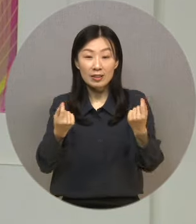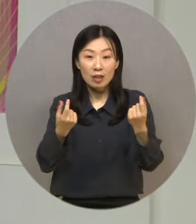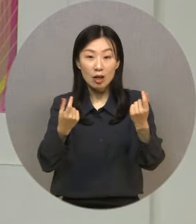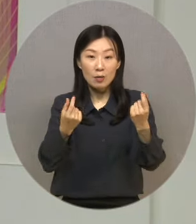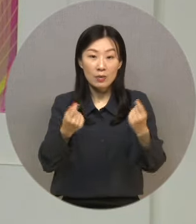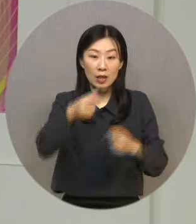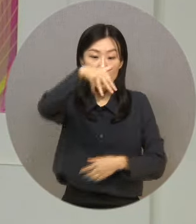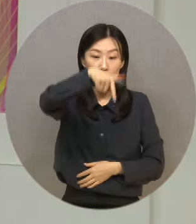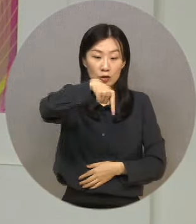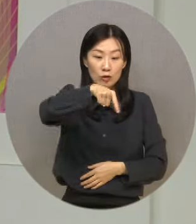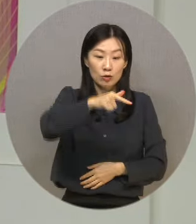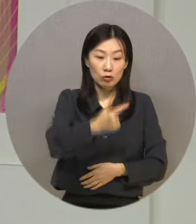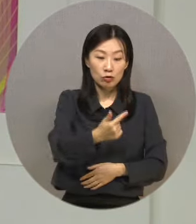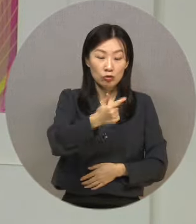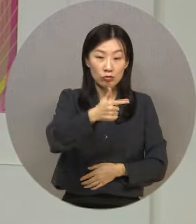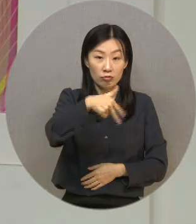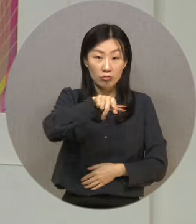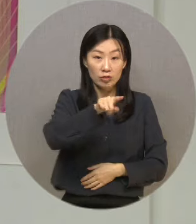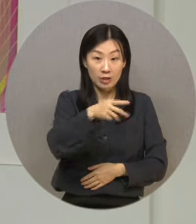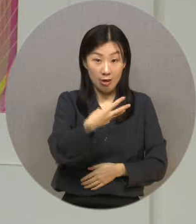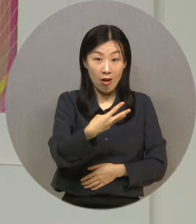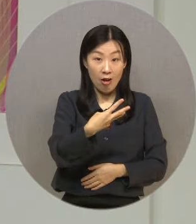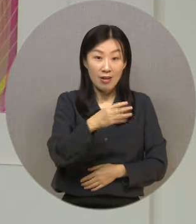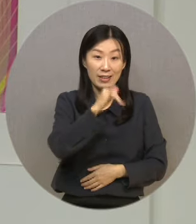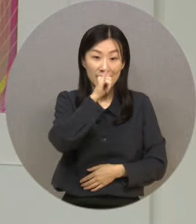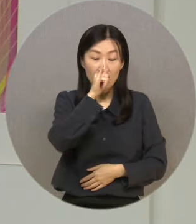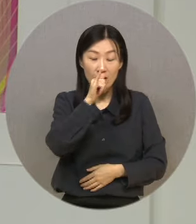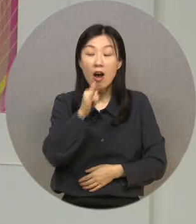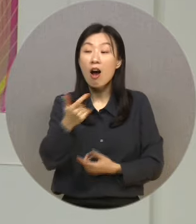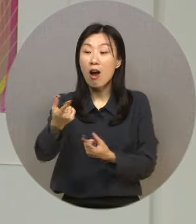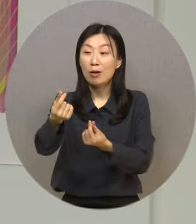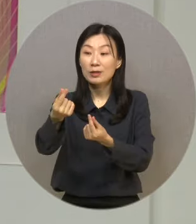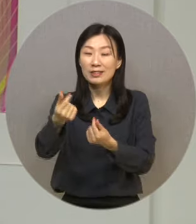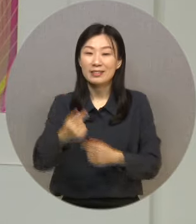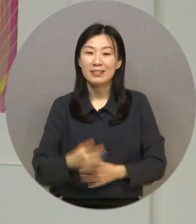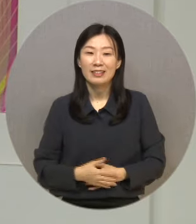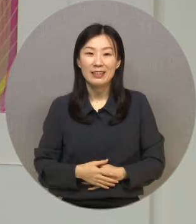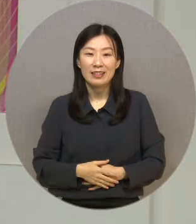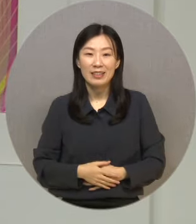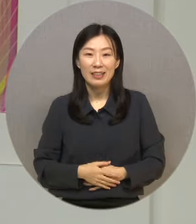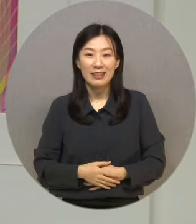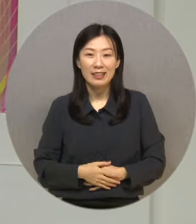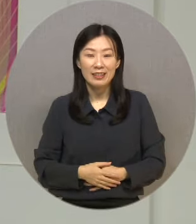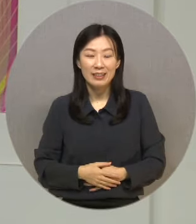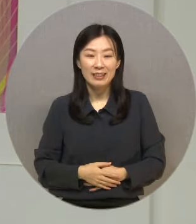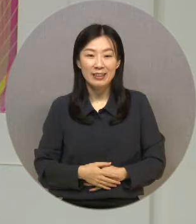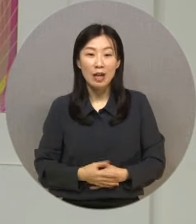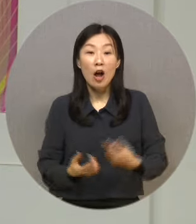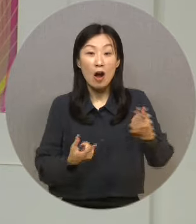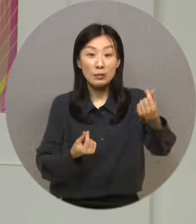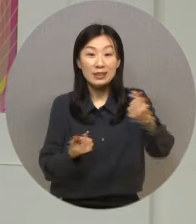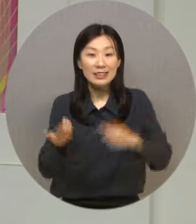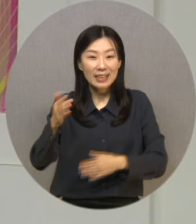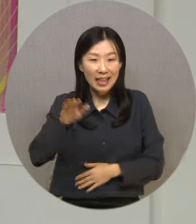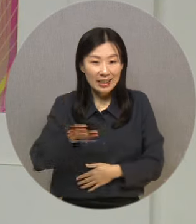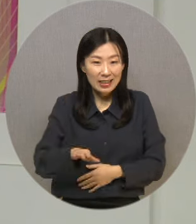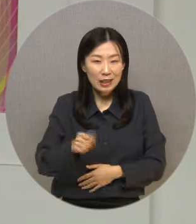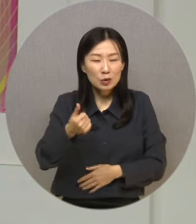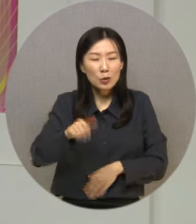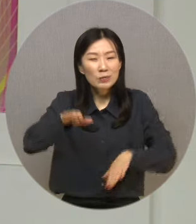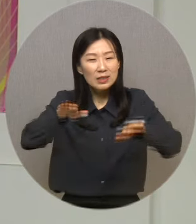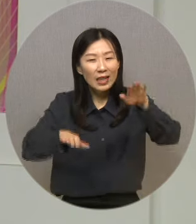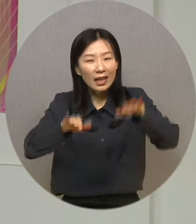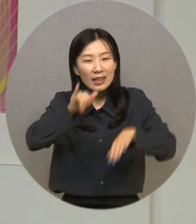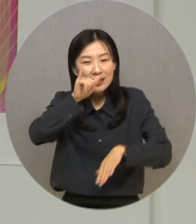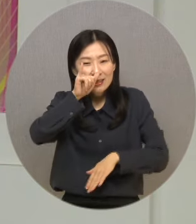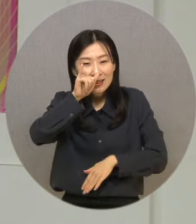있죠? 네, 비슷해요. 네, 비슷한데 그래도 춘절과 우리 한국의 설 명절과 좀 다른 점이